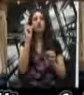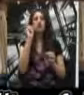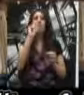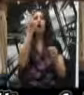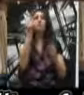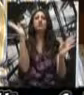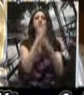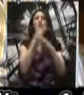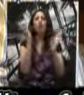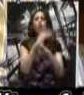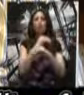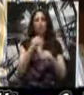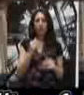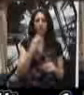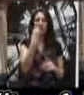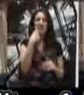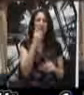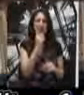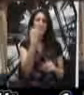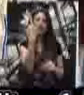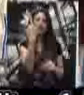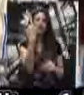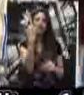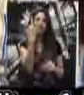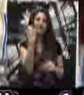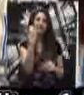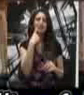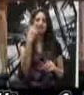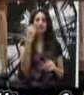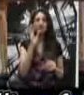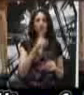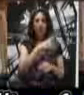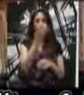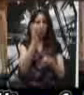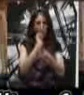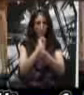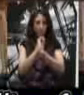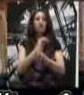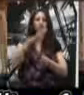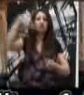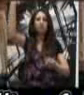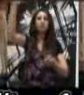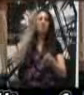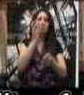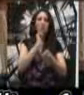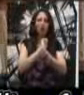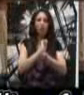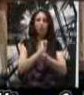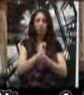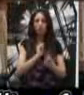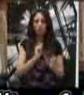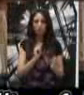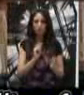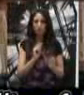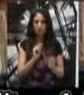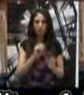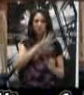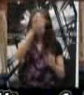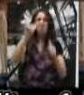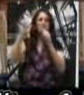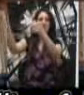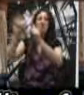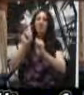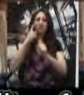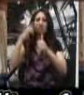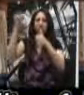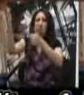يوم. وبقالي 3 سنين كمان. وجوزك محبوس؟ في الغربية. في الغربية. بس مش حدش يعني ما بيروحوش